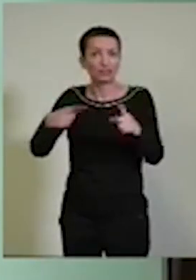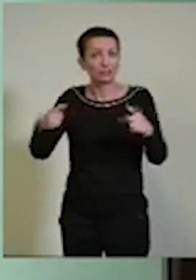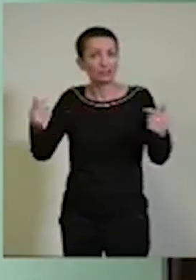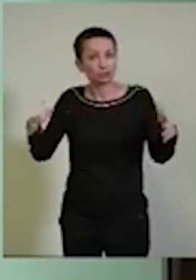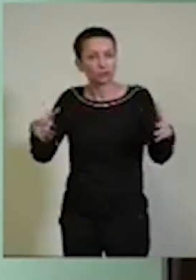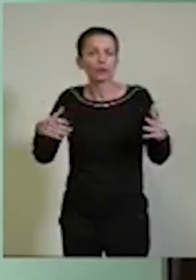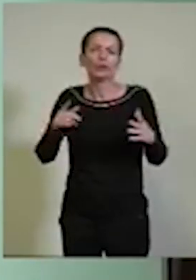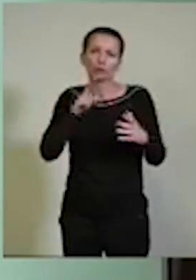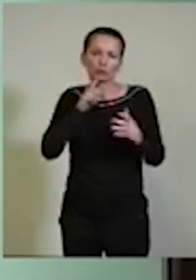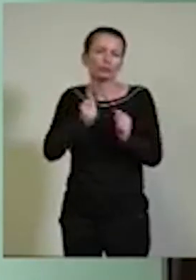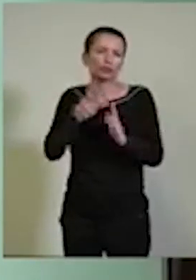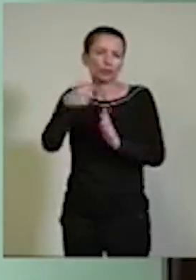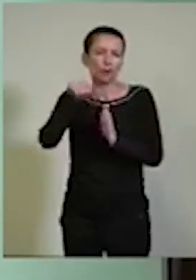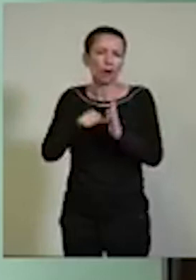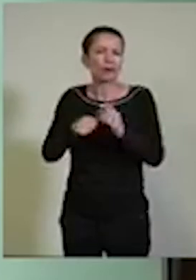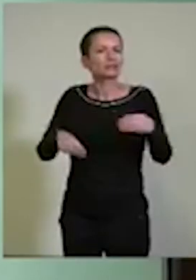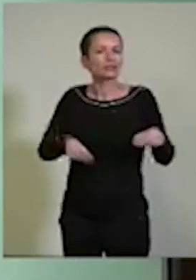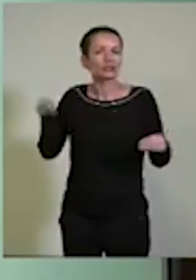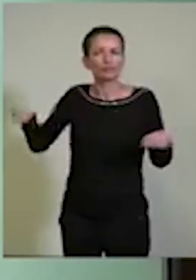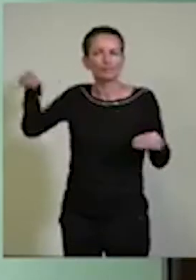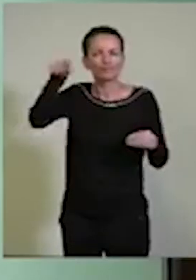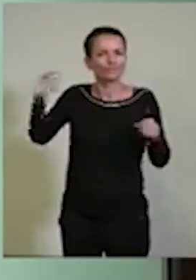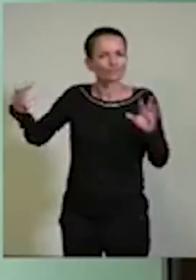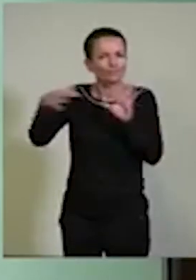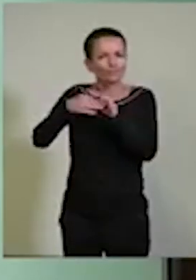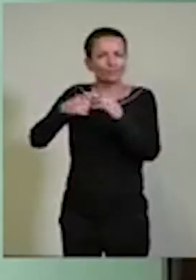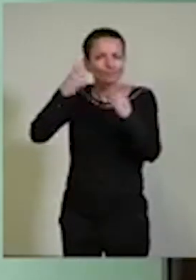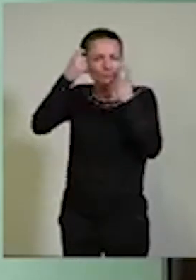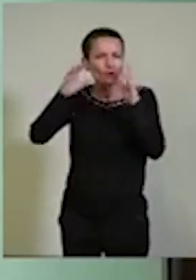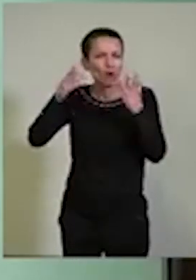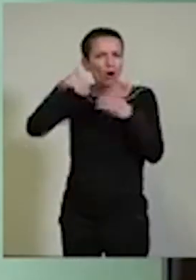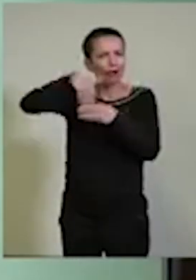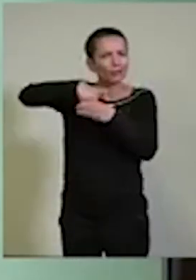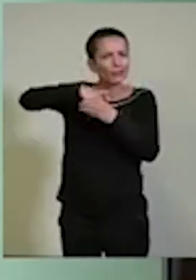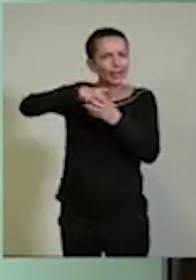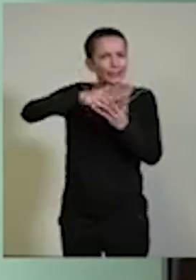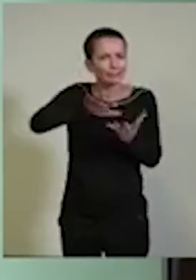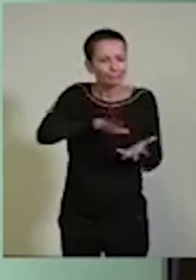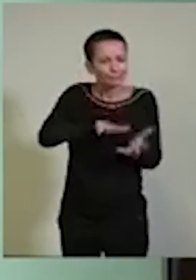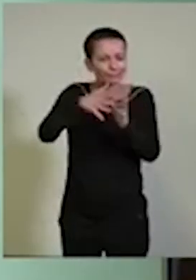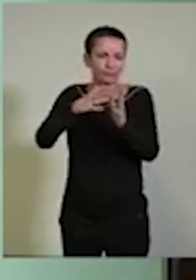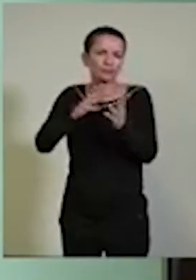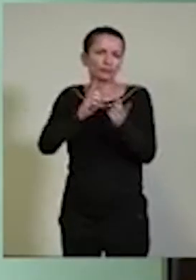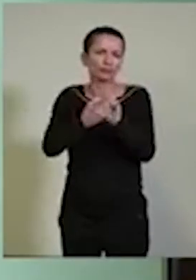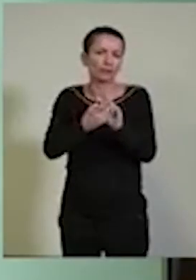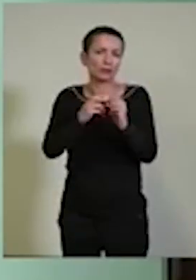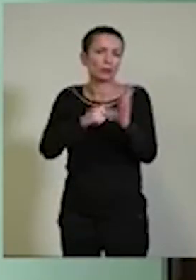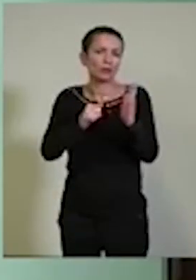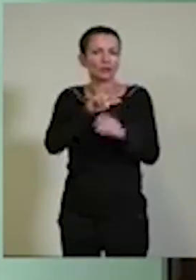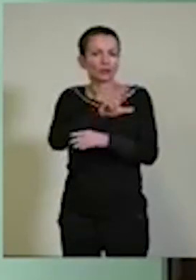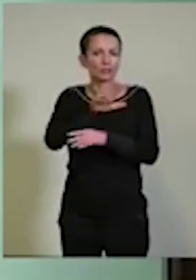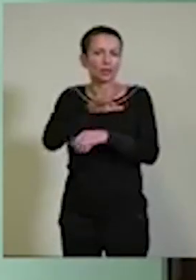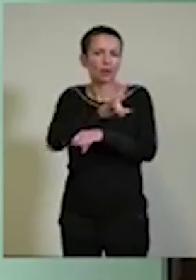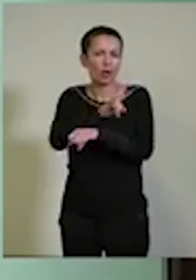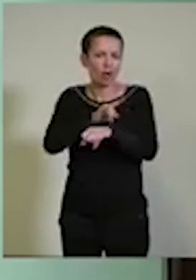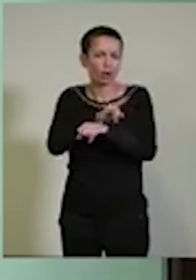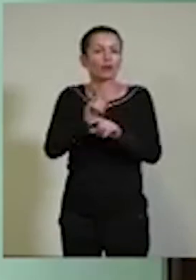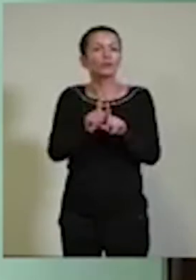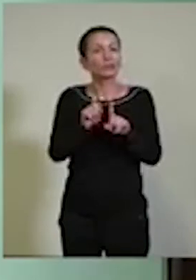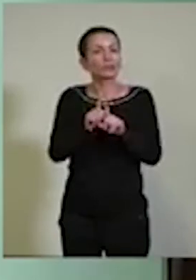les directions concernées. On a plusieurs pistes en interne pour faire évoluer vers des contrats de 35 heures. Mais aussi, nous